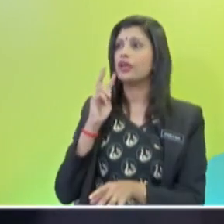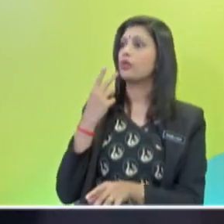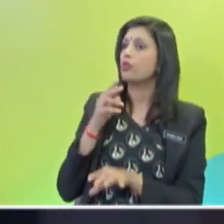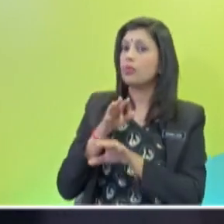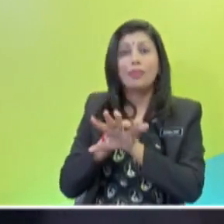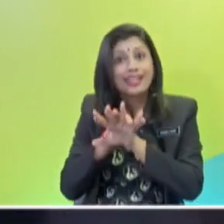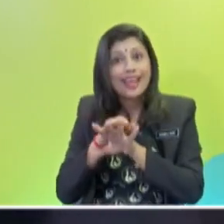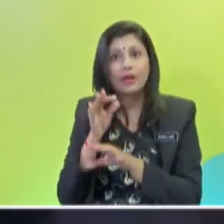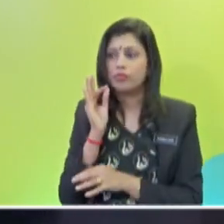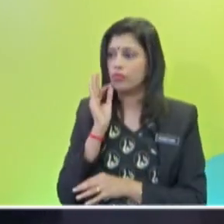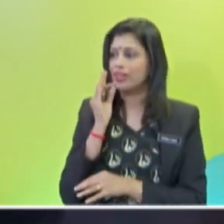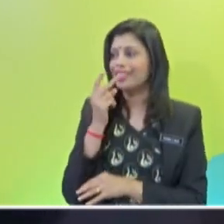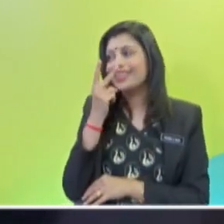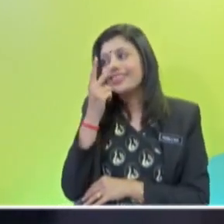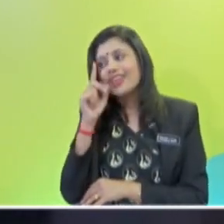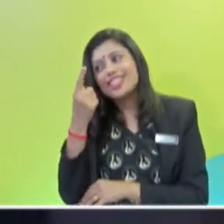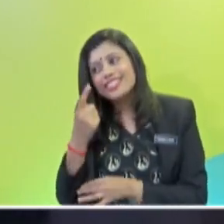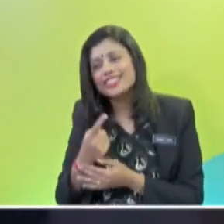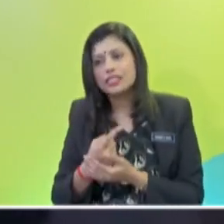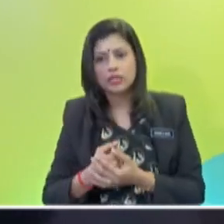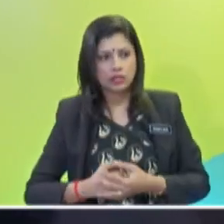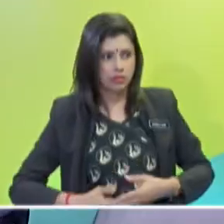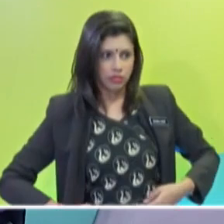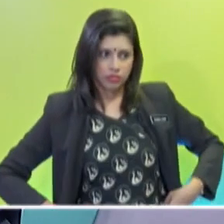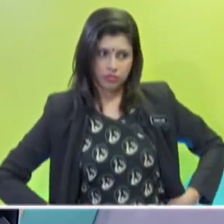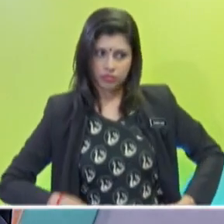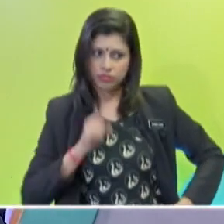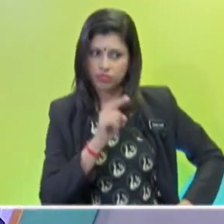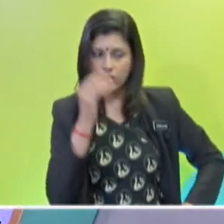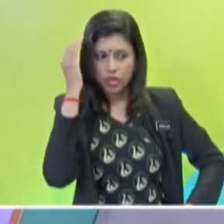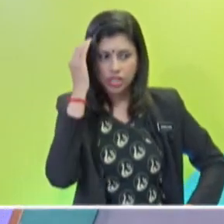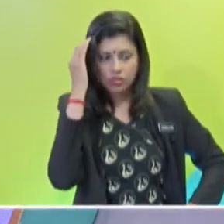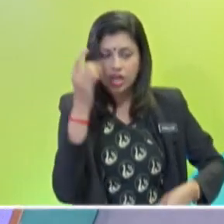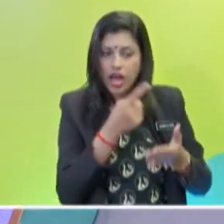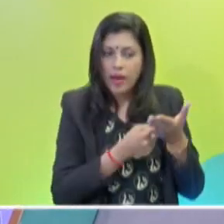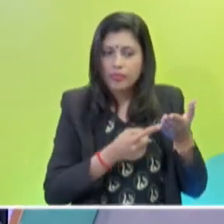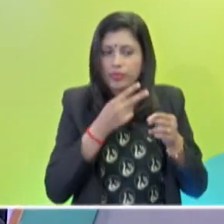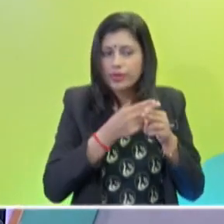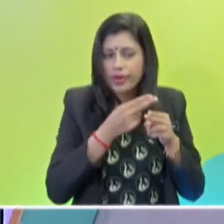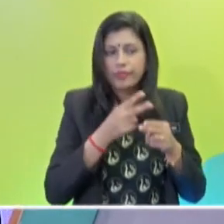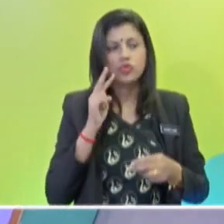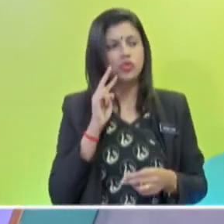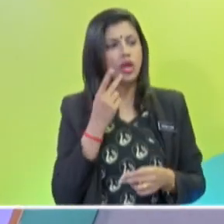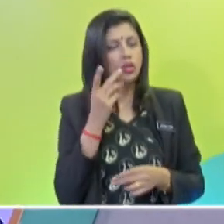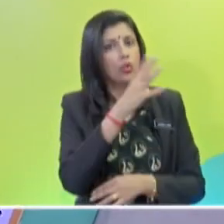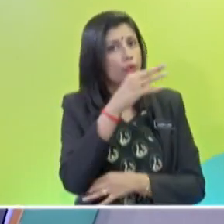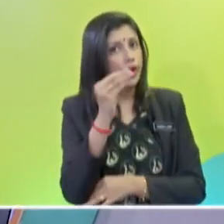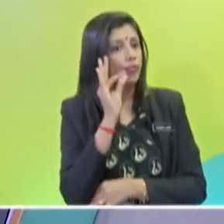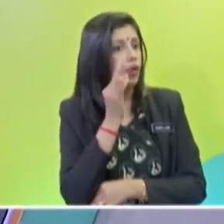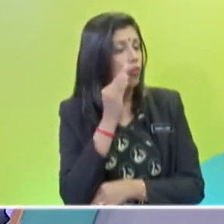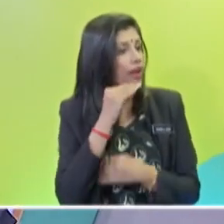Jadi saya nak tengok-tengoklah. Awak tahu tak apa nama sayur-sayuran dan buah-buahan